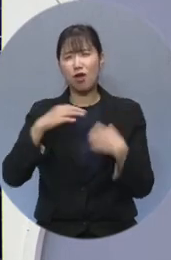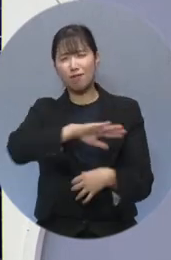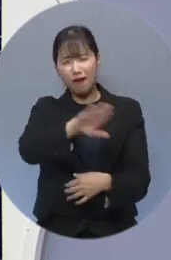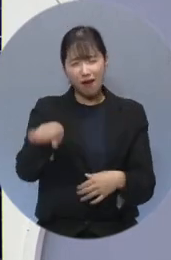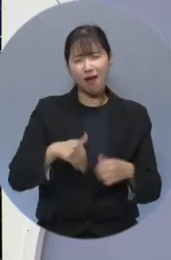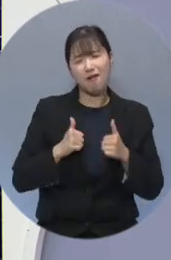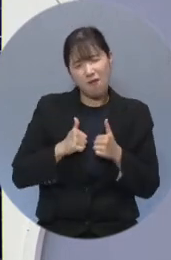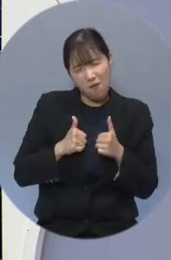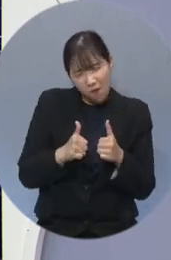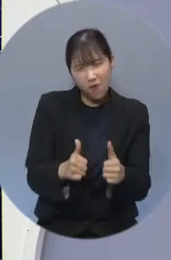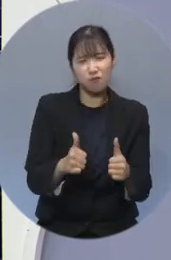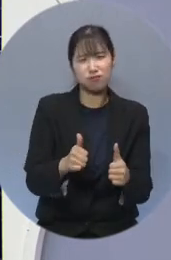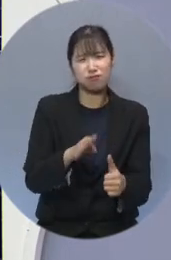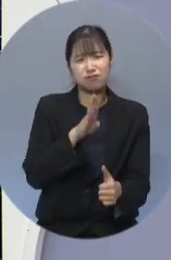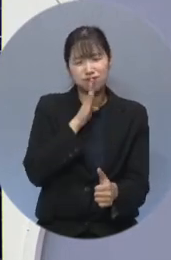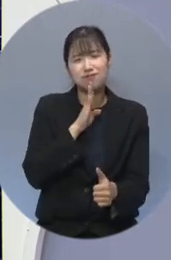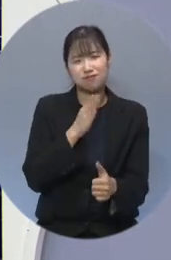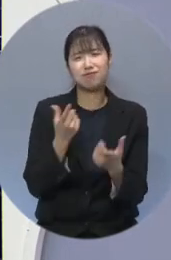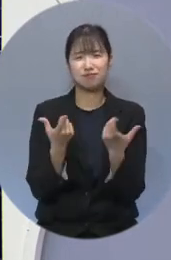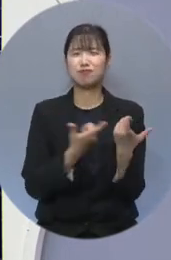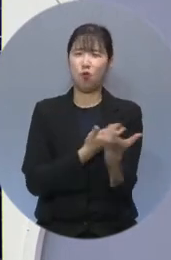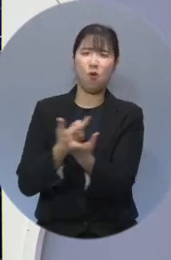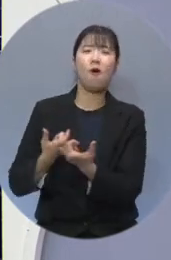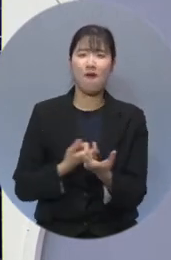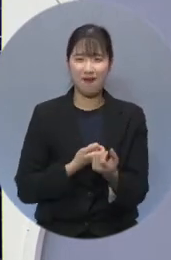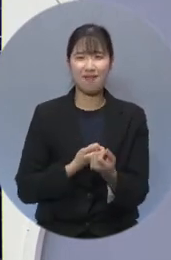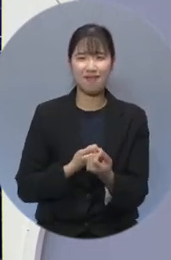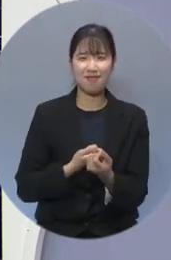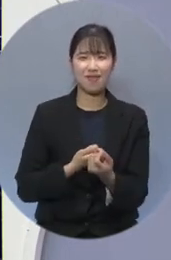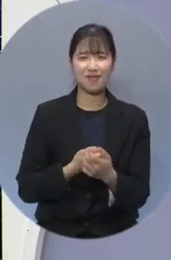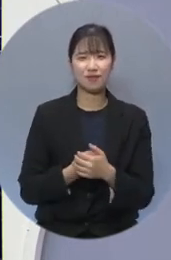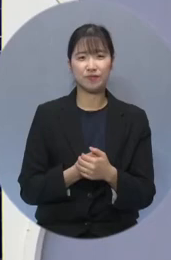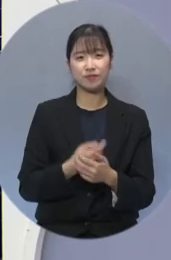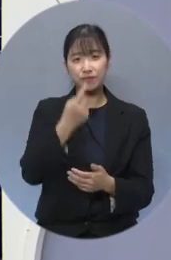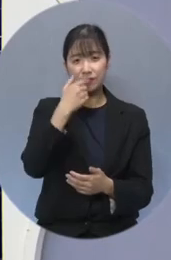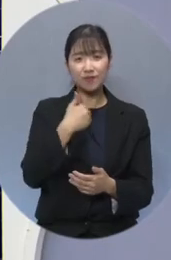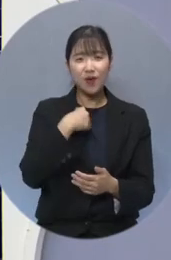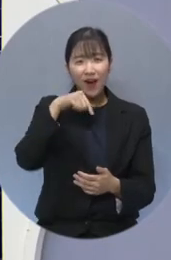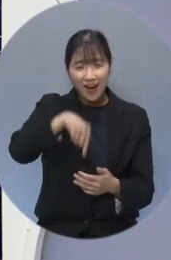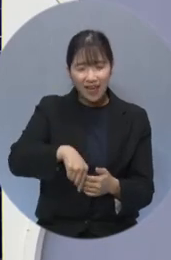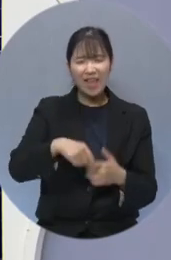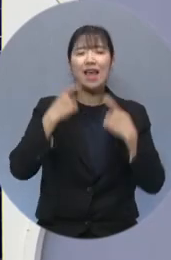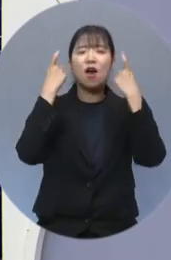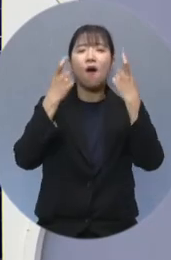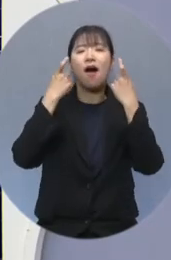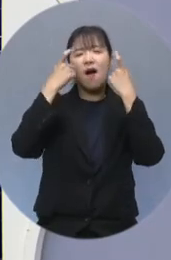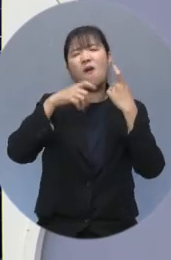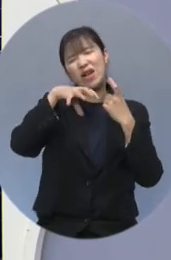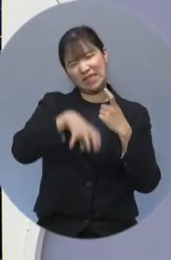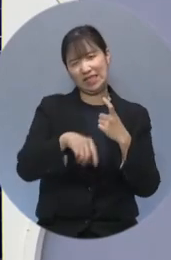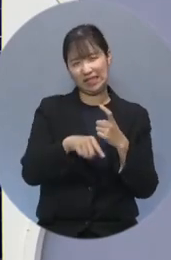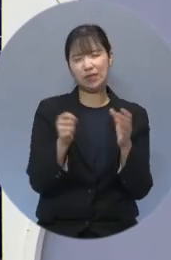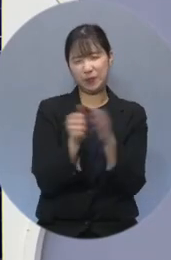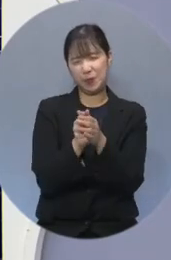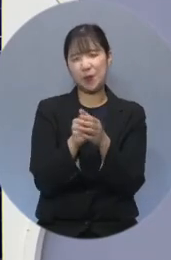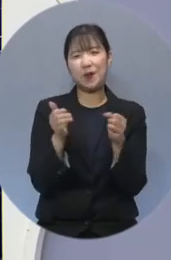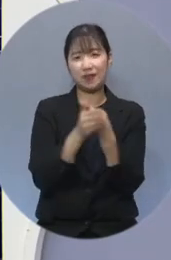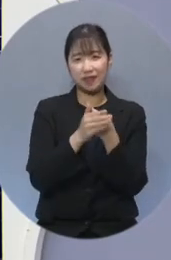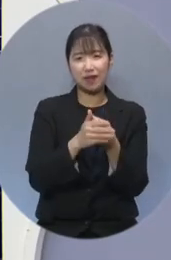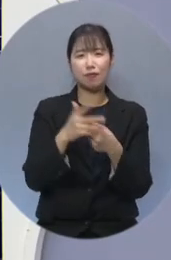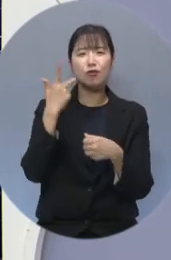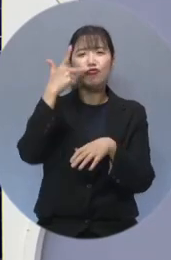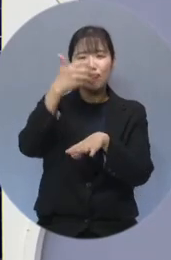하고 있습니다. 공직자들이 다 그런 마음인데 저희들이 관광지란 특성 때문에 주말만 되면